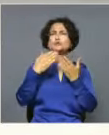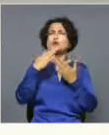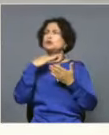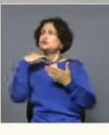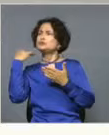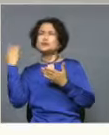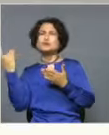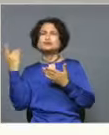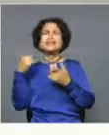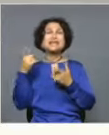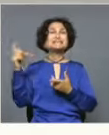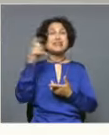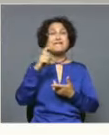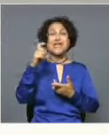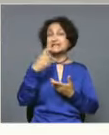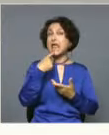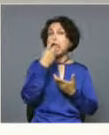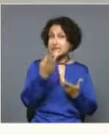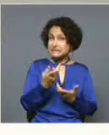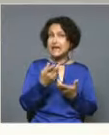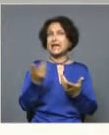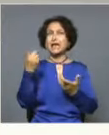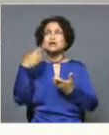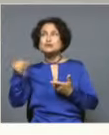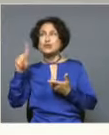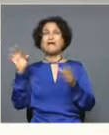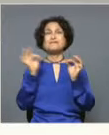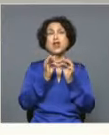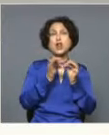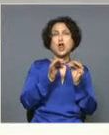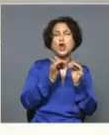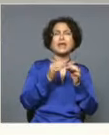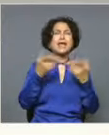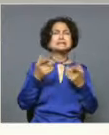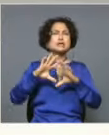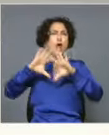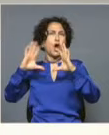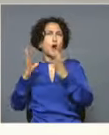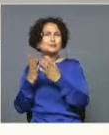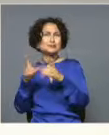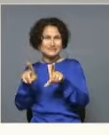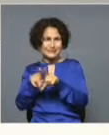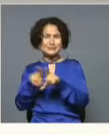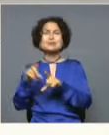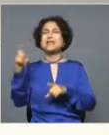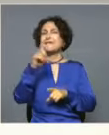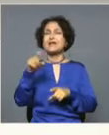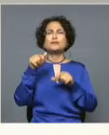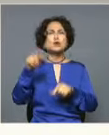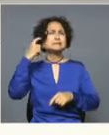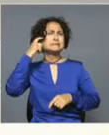чужда филология, за да може да си говориш с представител на друг славянска общност. В този смисъл не